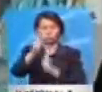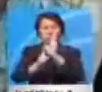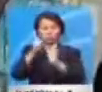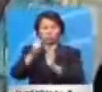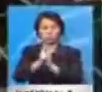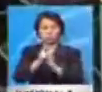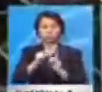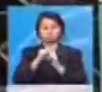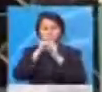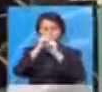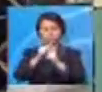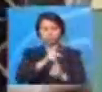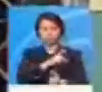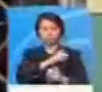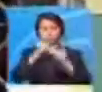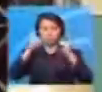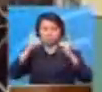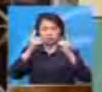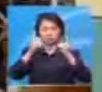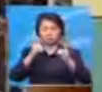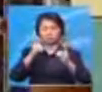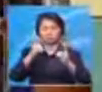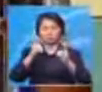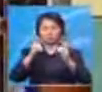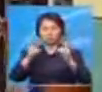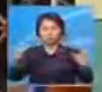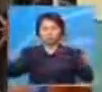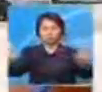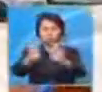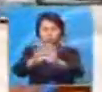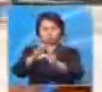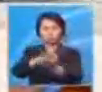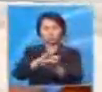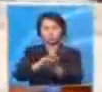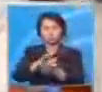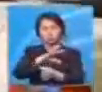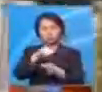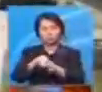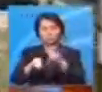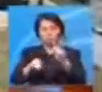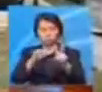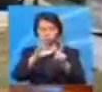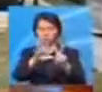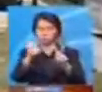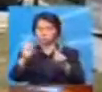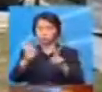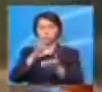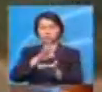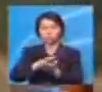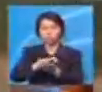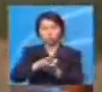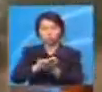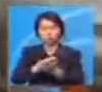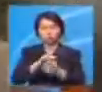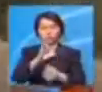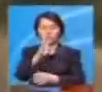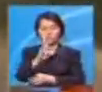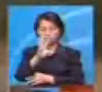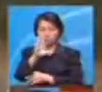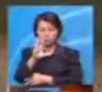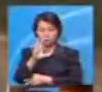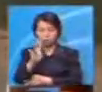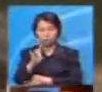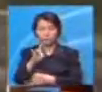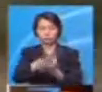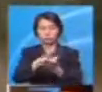dalam satu kenyataan Kementerian Pendidikan pendudukan penutupan melibatkan 259 buah sekolah iaitu 68 buah